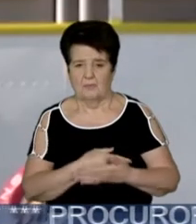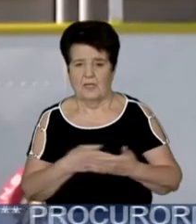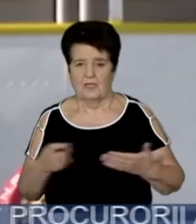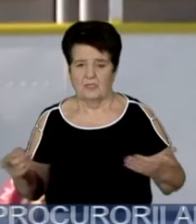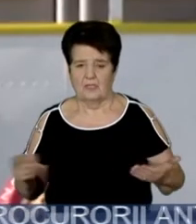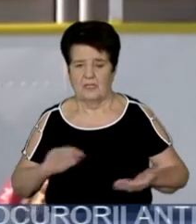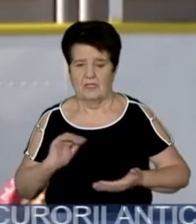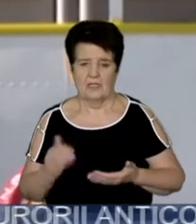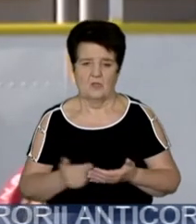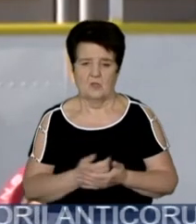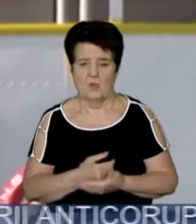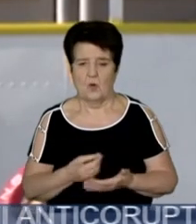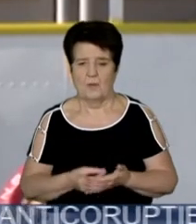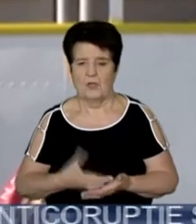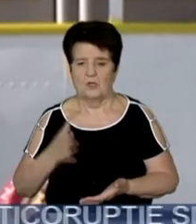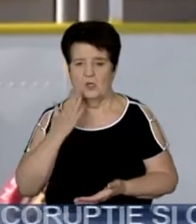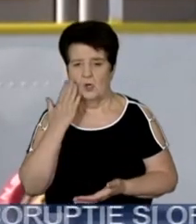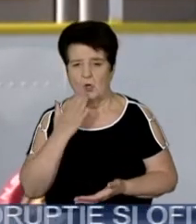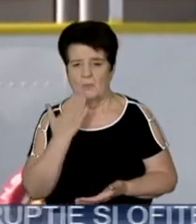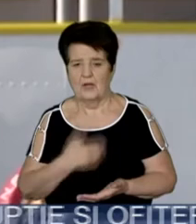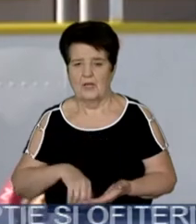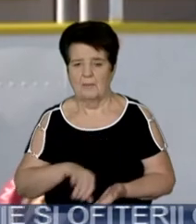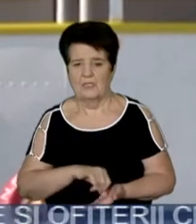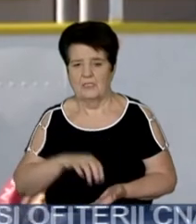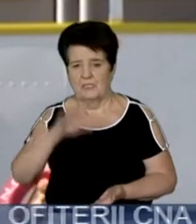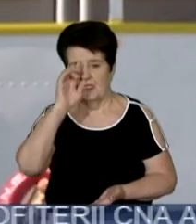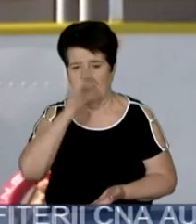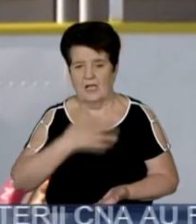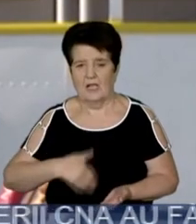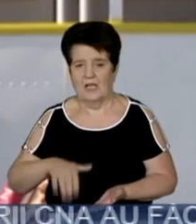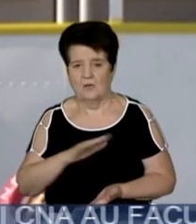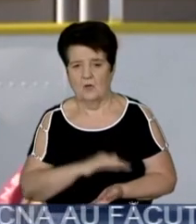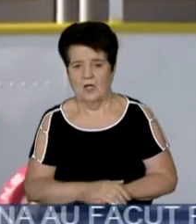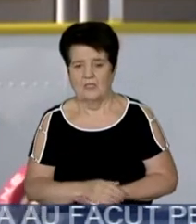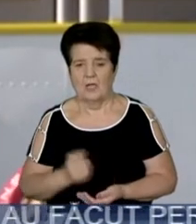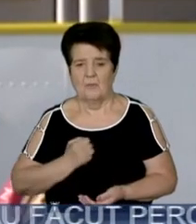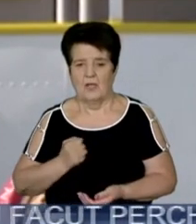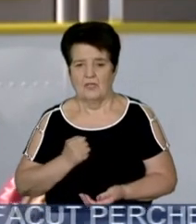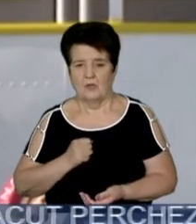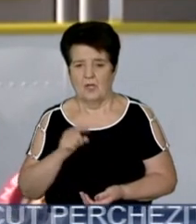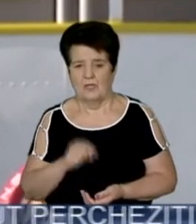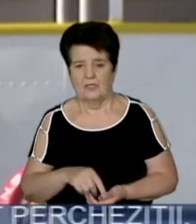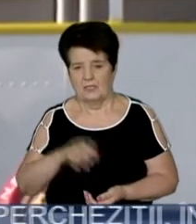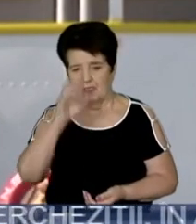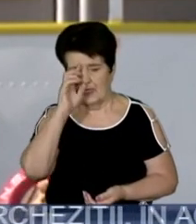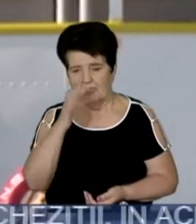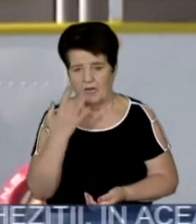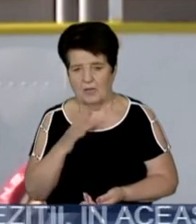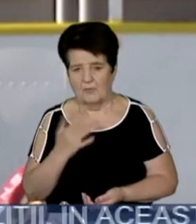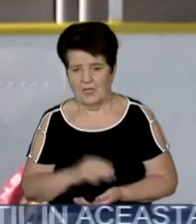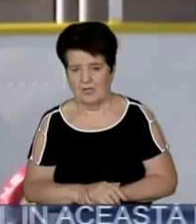din nou aprecierea României pentru prezența în țara noastră a militarilor din Statele Unite ale